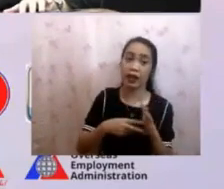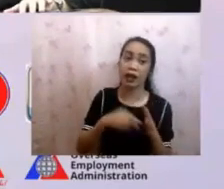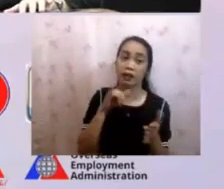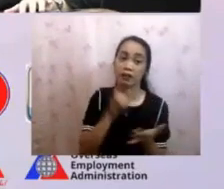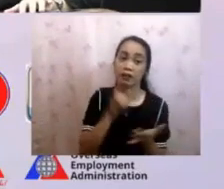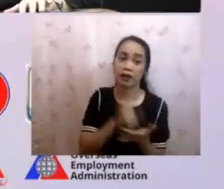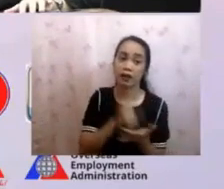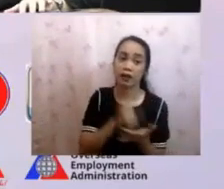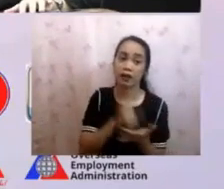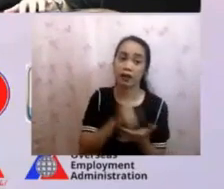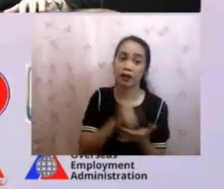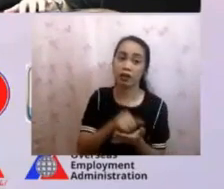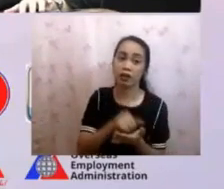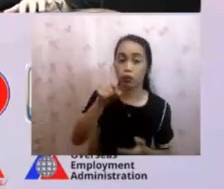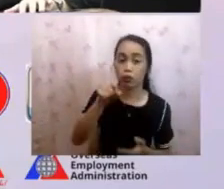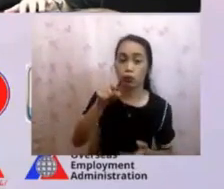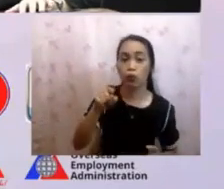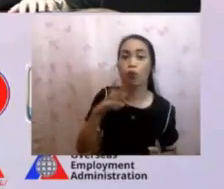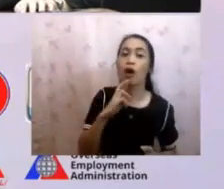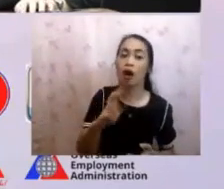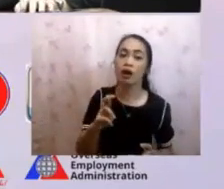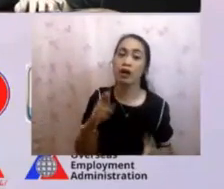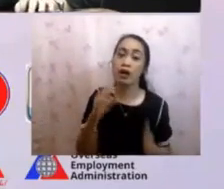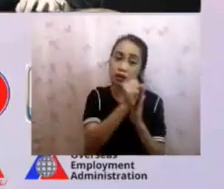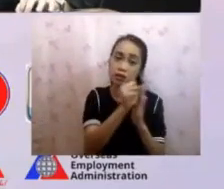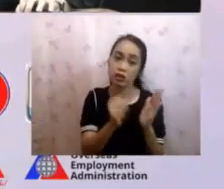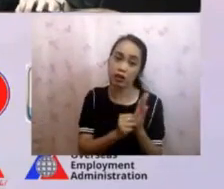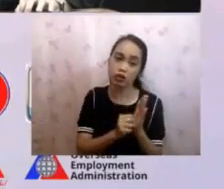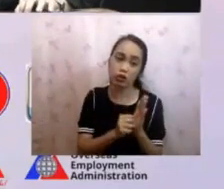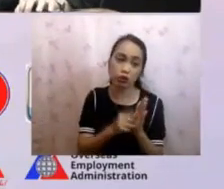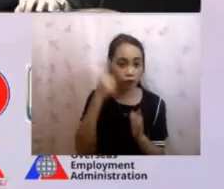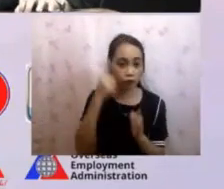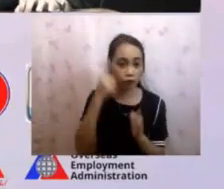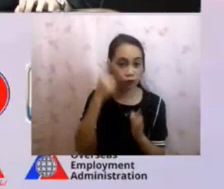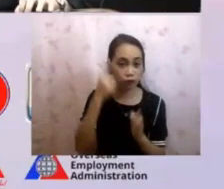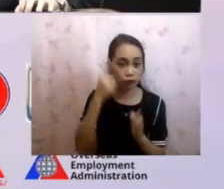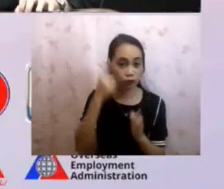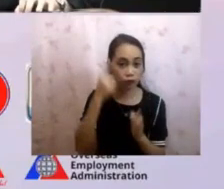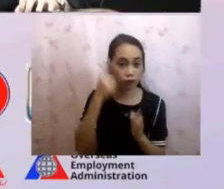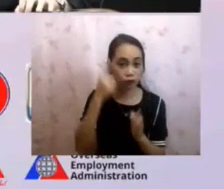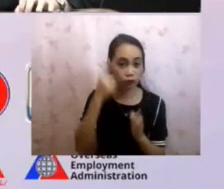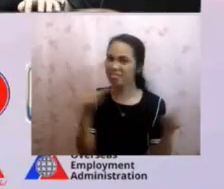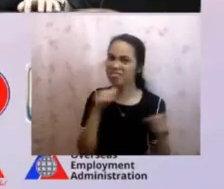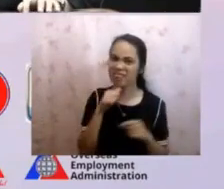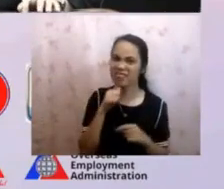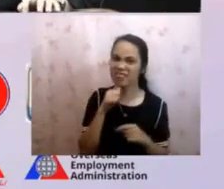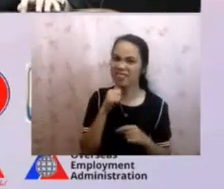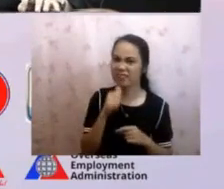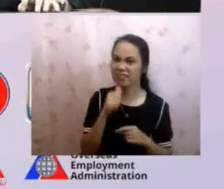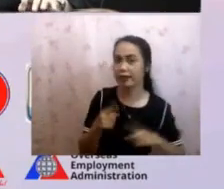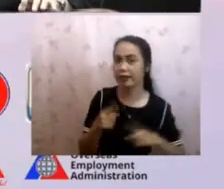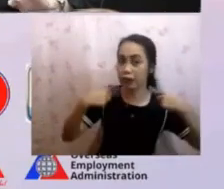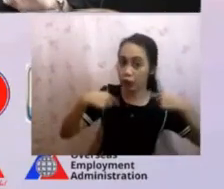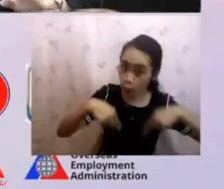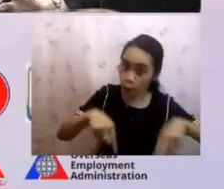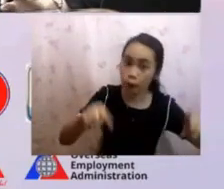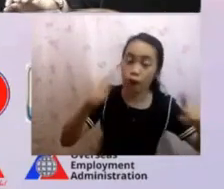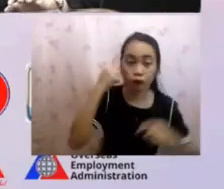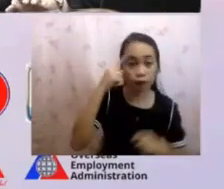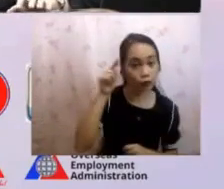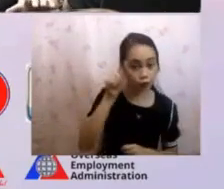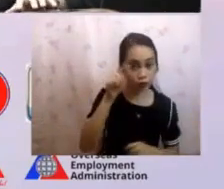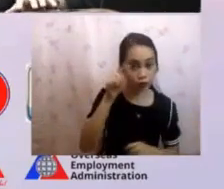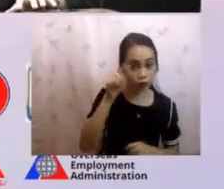that's considered a no-show. You will have a bad impression and you will look unprofessional, of course. It will damage